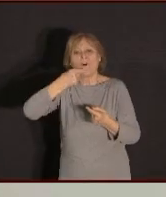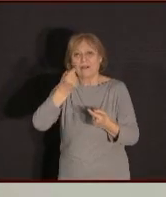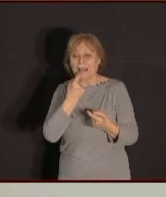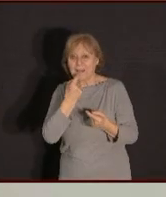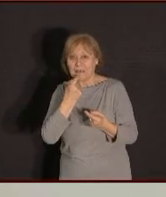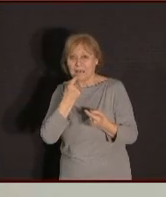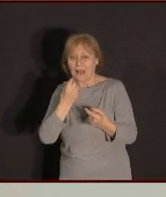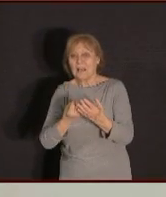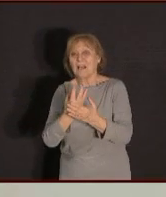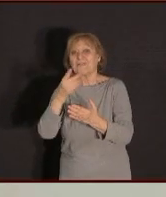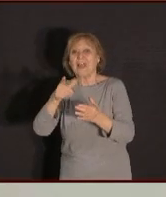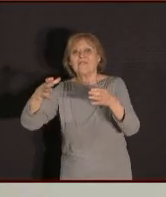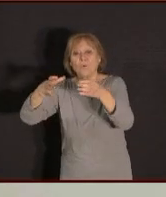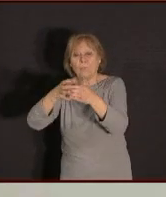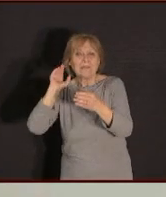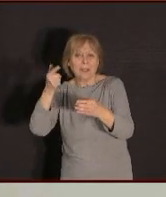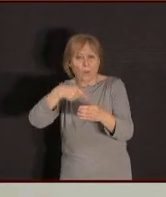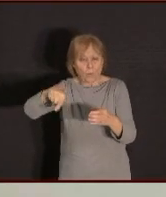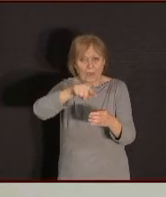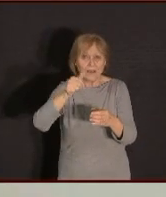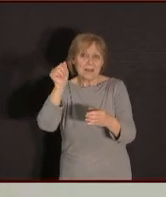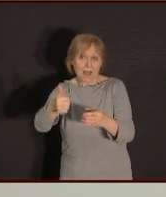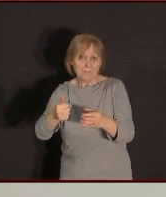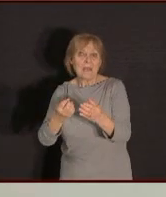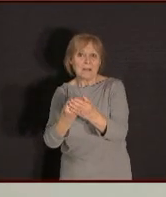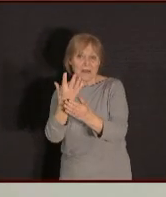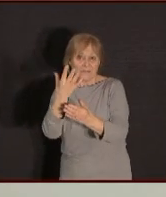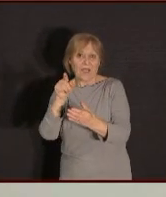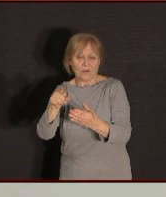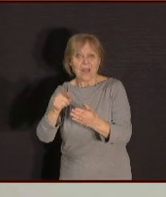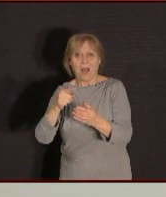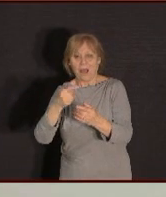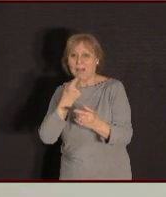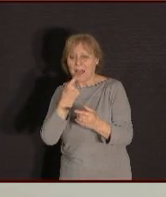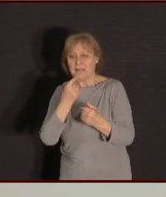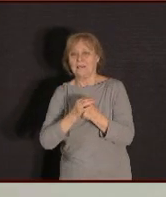se razvija v skupini gluhih, oni sami razvijajo ta jezik.